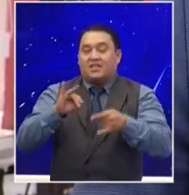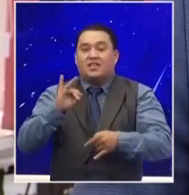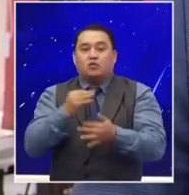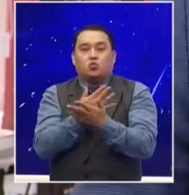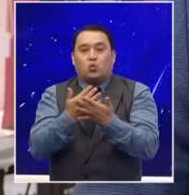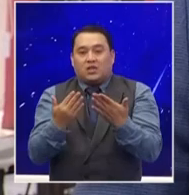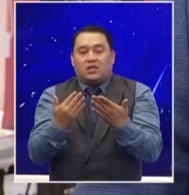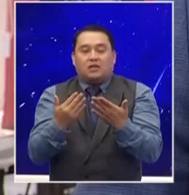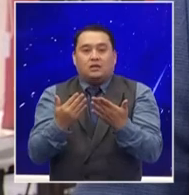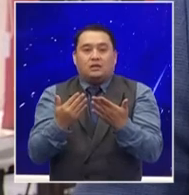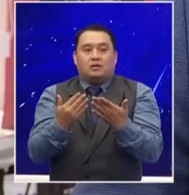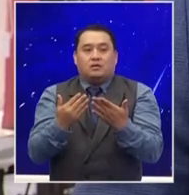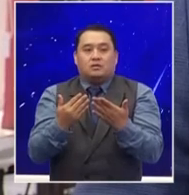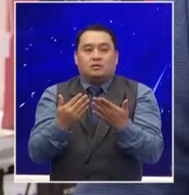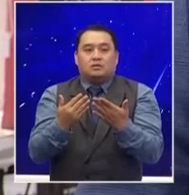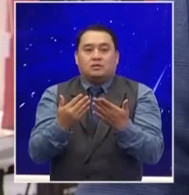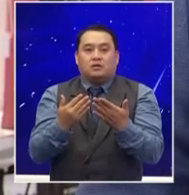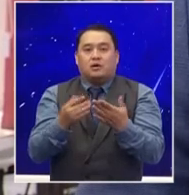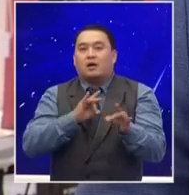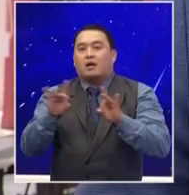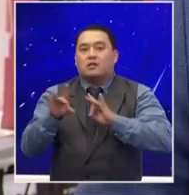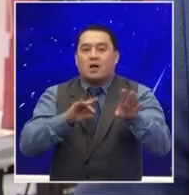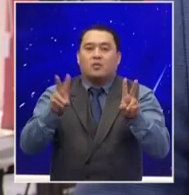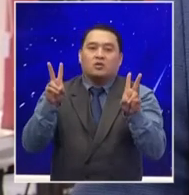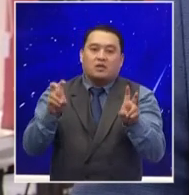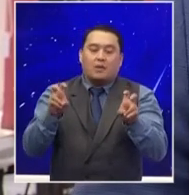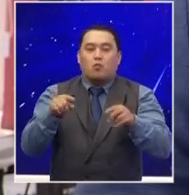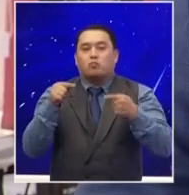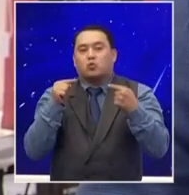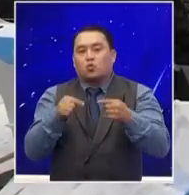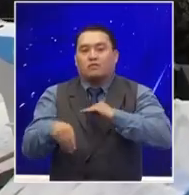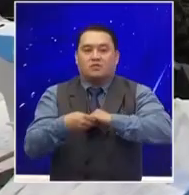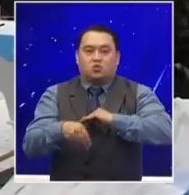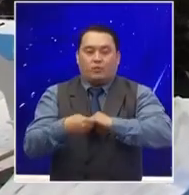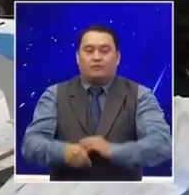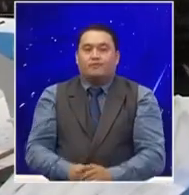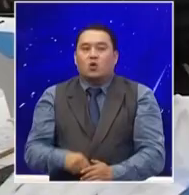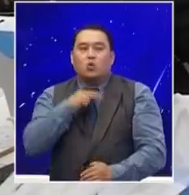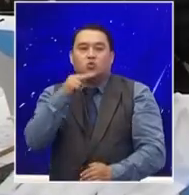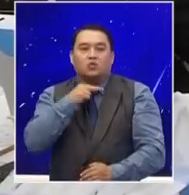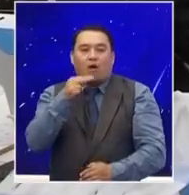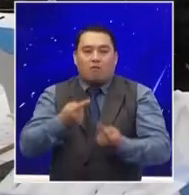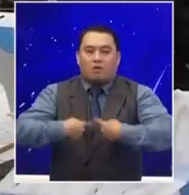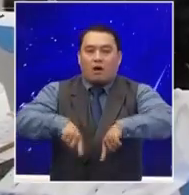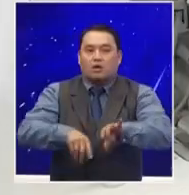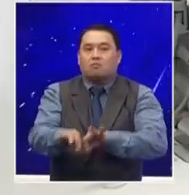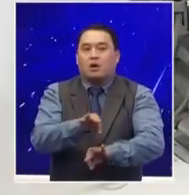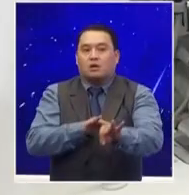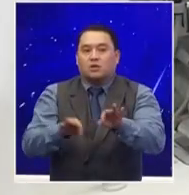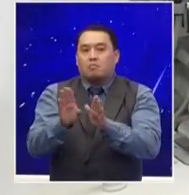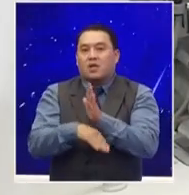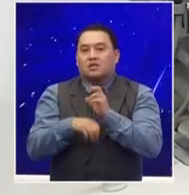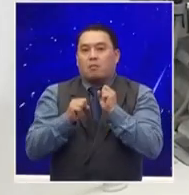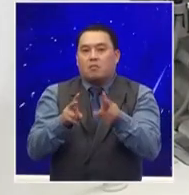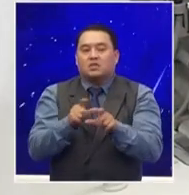другие, скажем, соответствующие брошюры на антикоррупционную тематику и в целом оказание государственных услуг. Уделили внимание организаторы проекта и